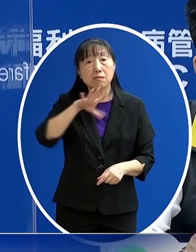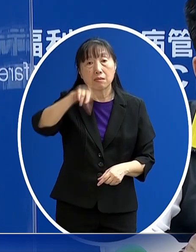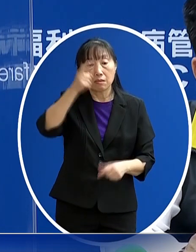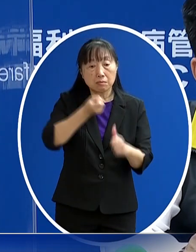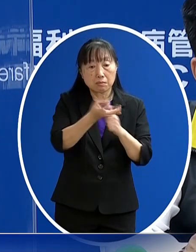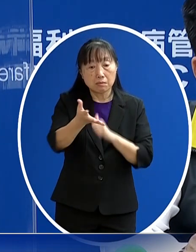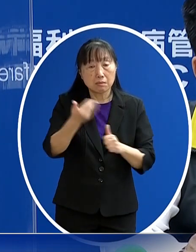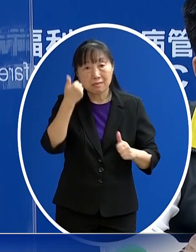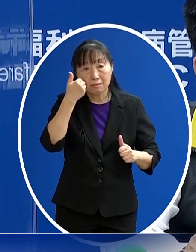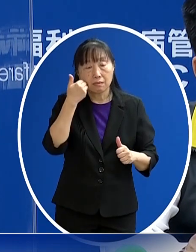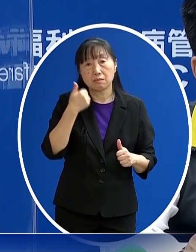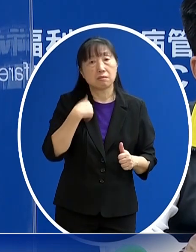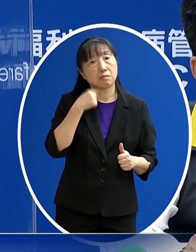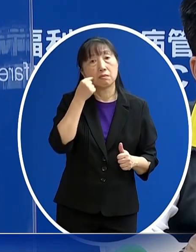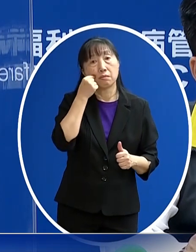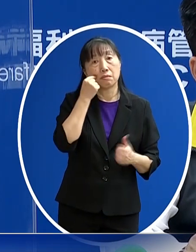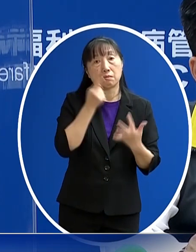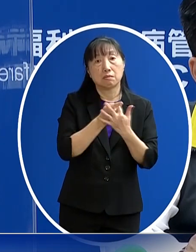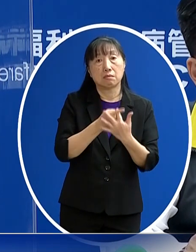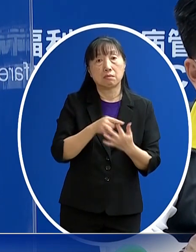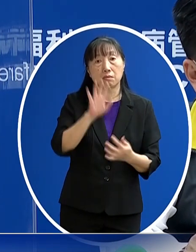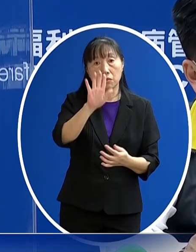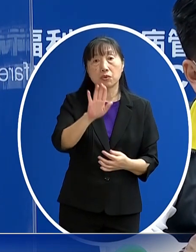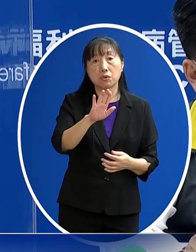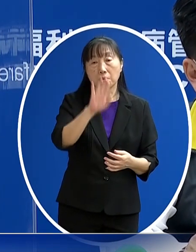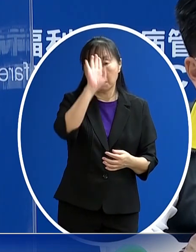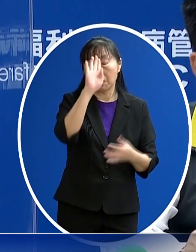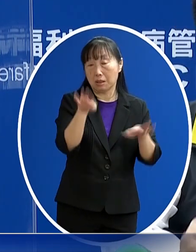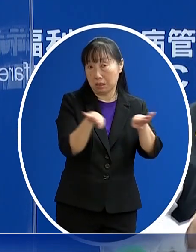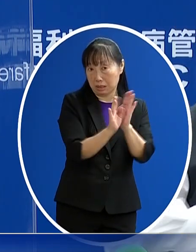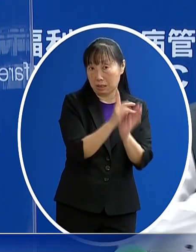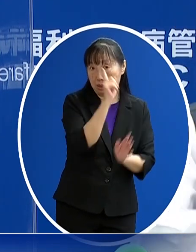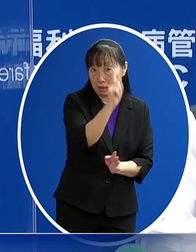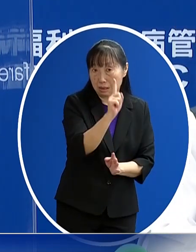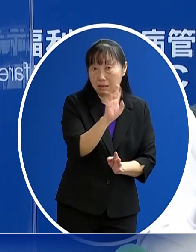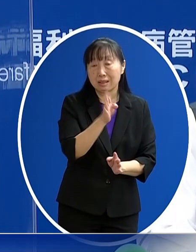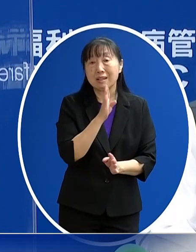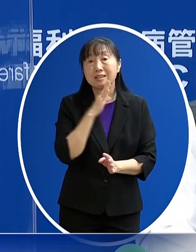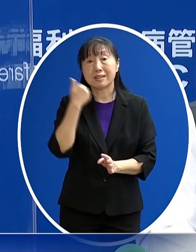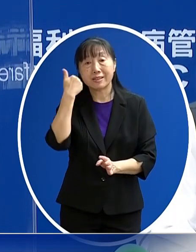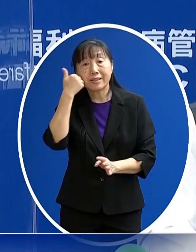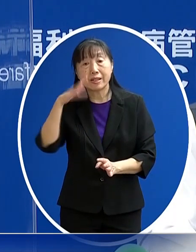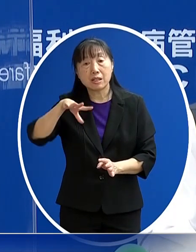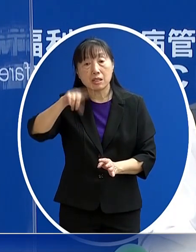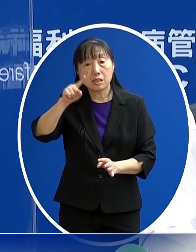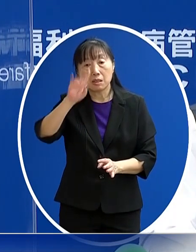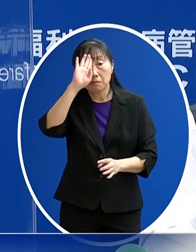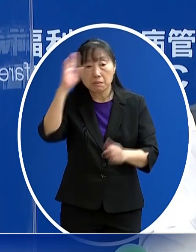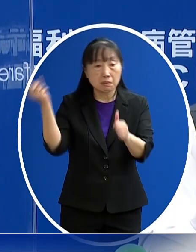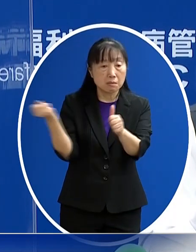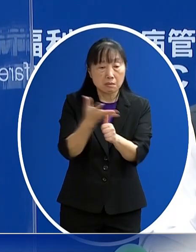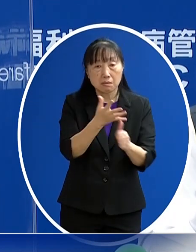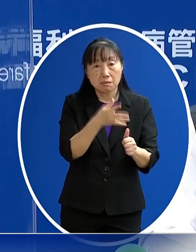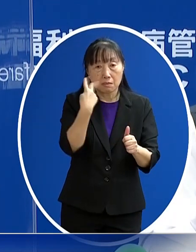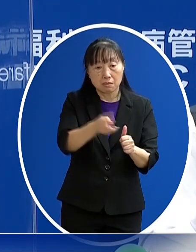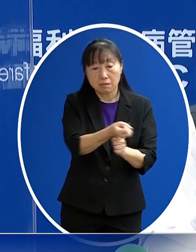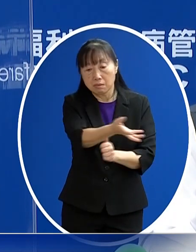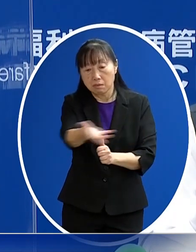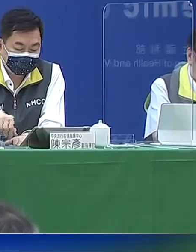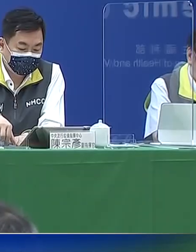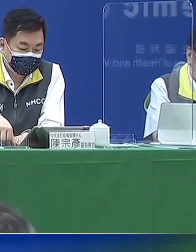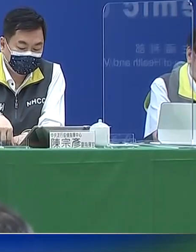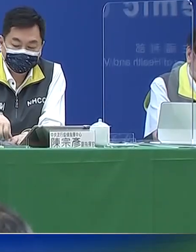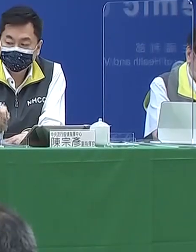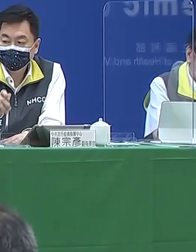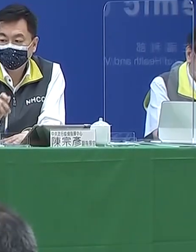了。好，他有发病的第一个，好，但是从哪一个开始，其实到现在也很难去厘